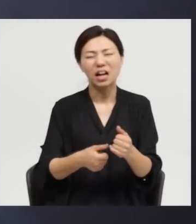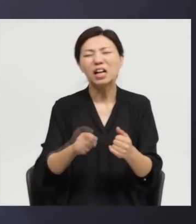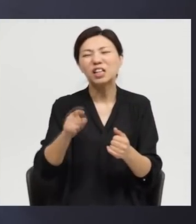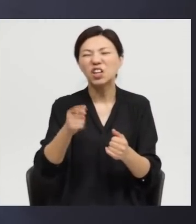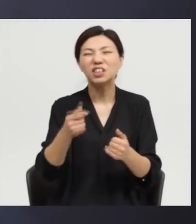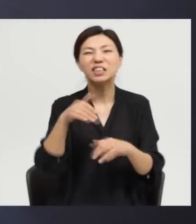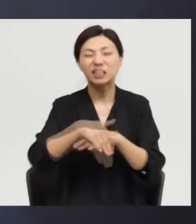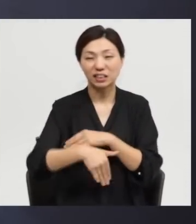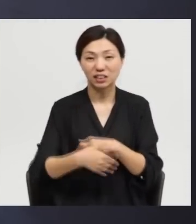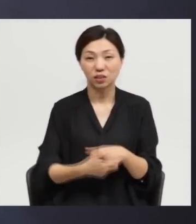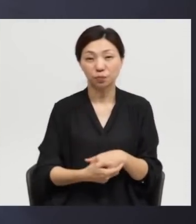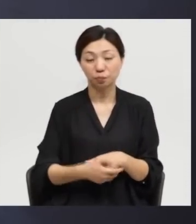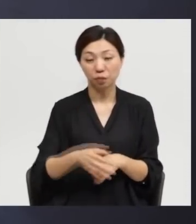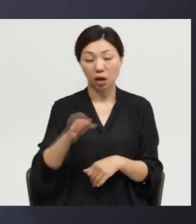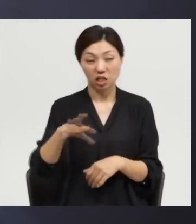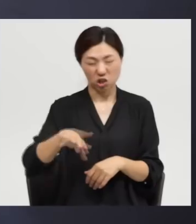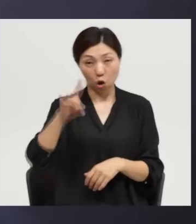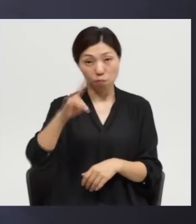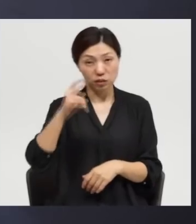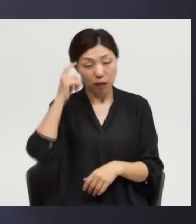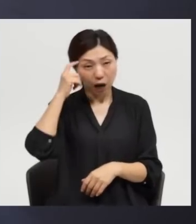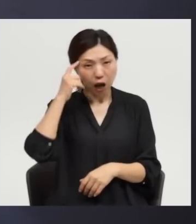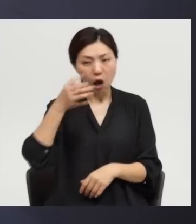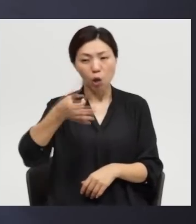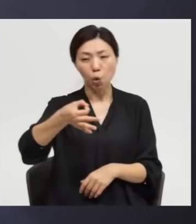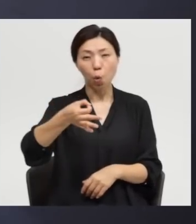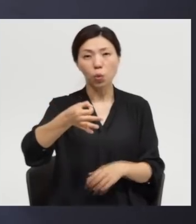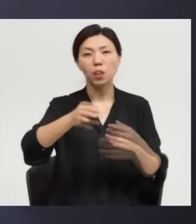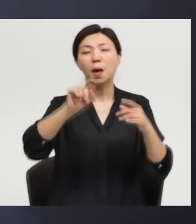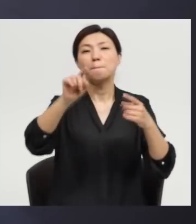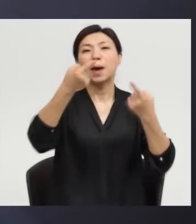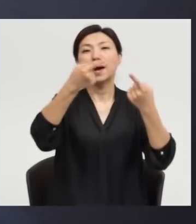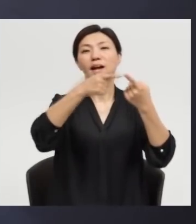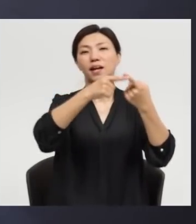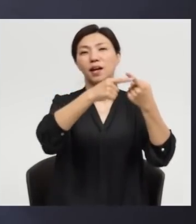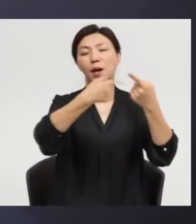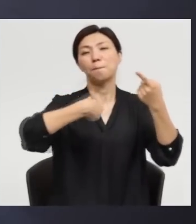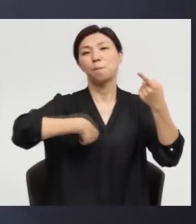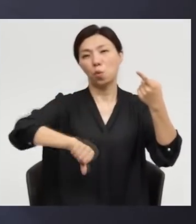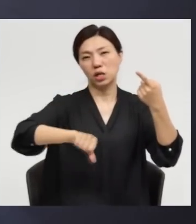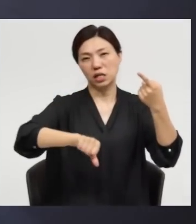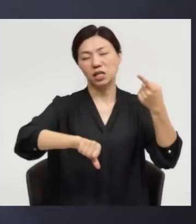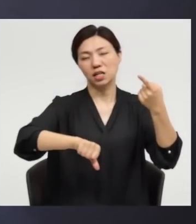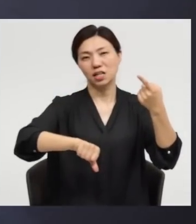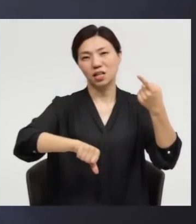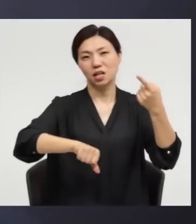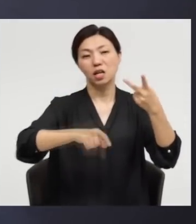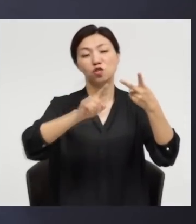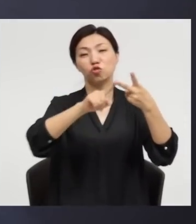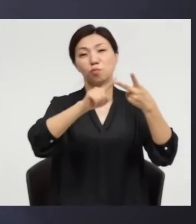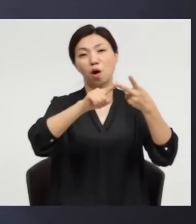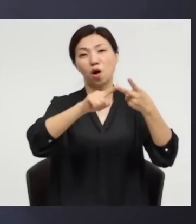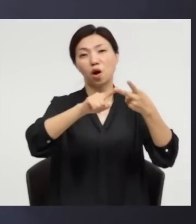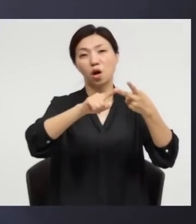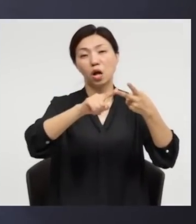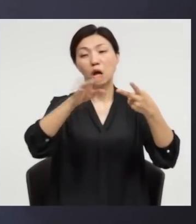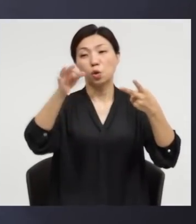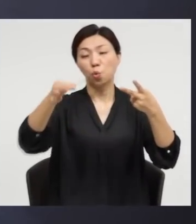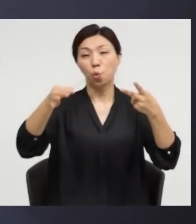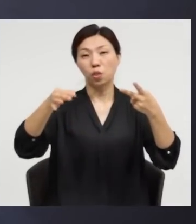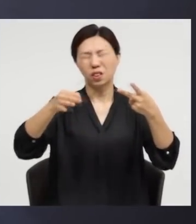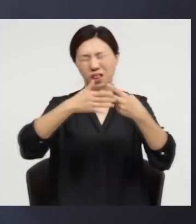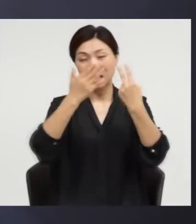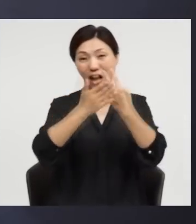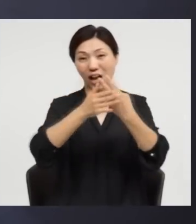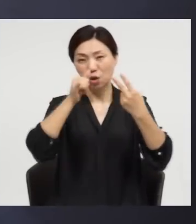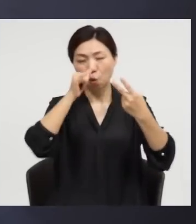이게 상세한단 말이에요. 예를 들면 돈 100을 잃고 욕을 안 얻어먹든지 돈 안 잃고 욕을